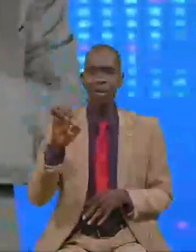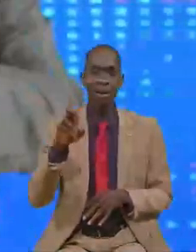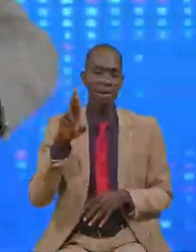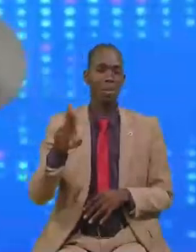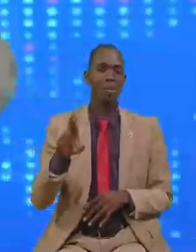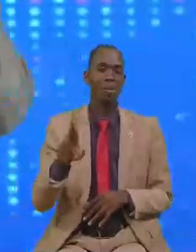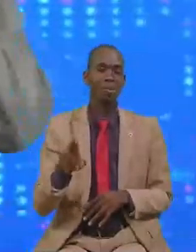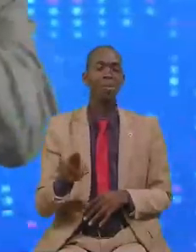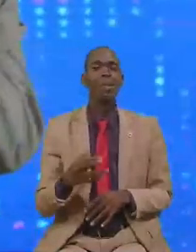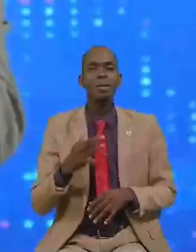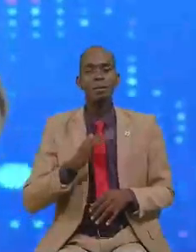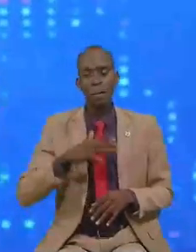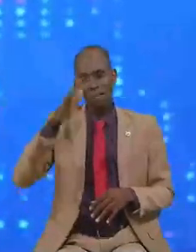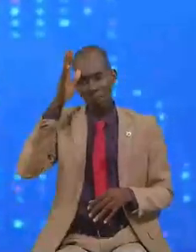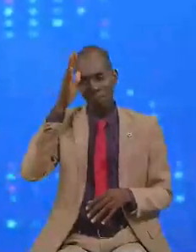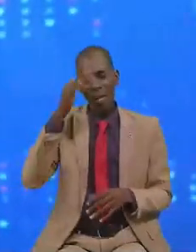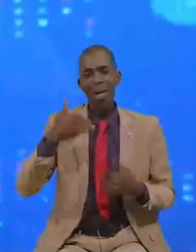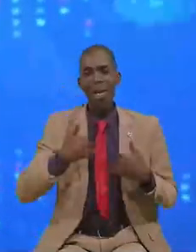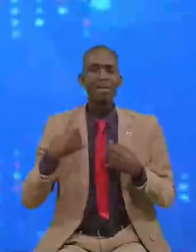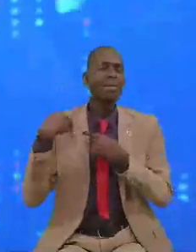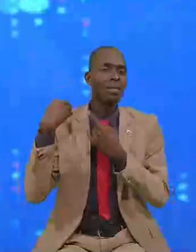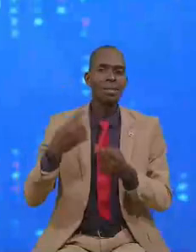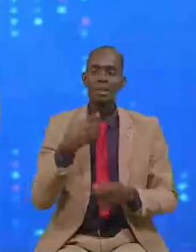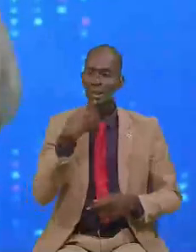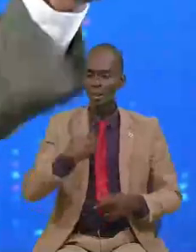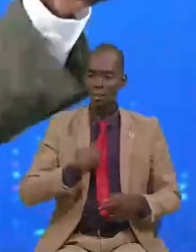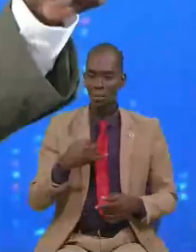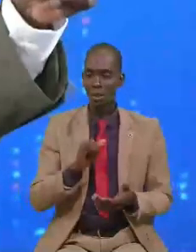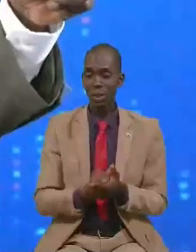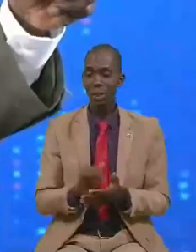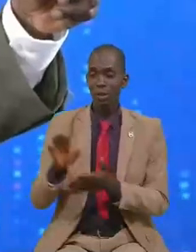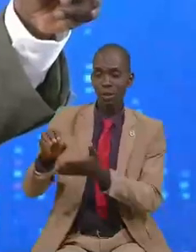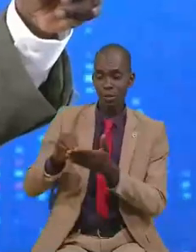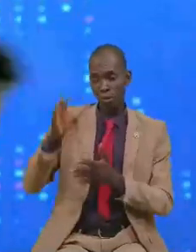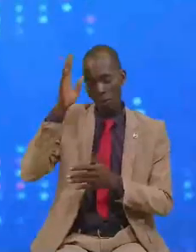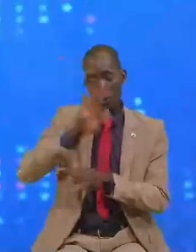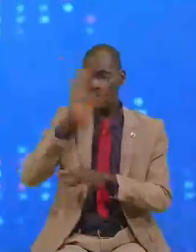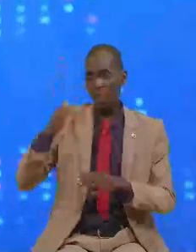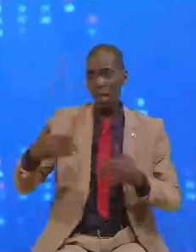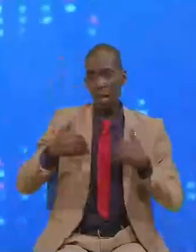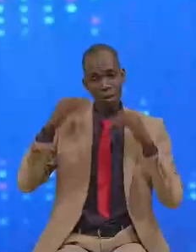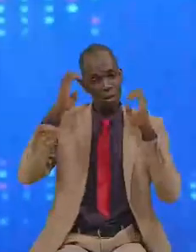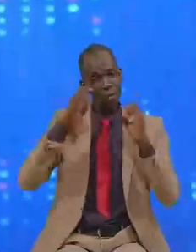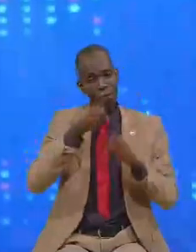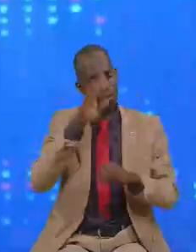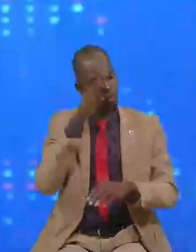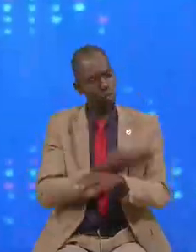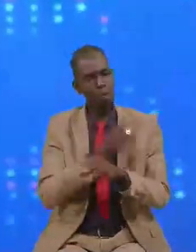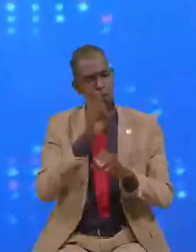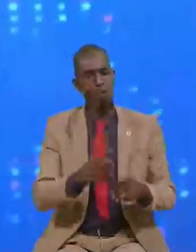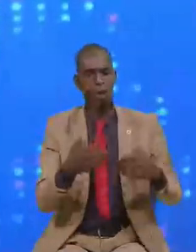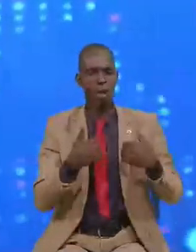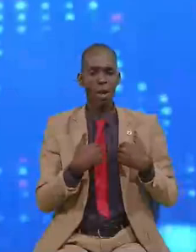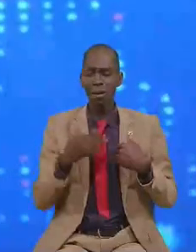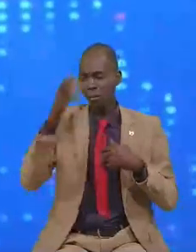dit que l'éducation que lui n'avait pas, que moi je dois l'avoir. Les diplômes que lui n'avait pas, que je